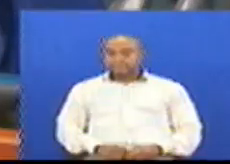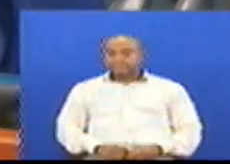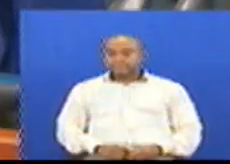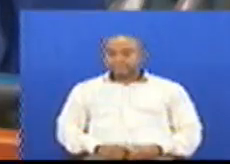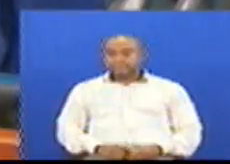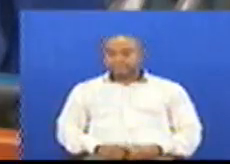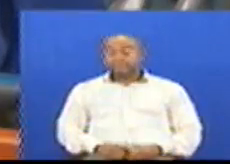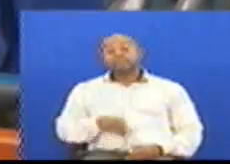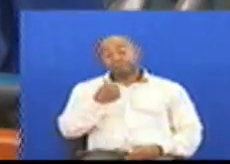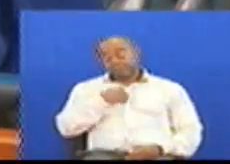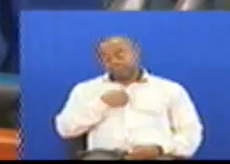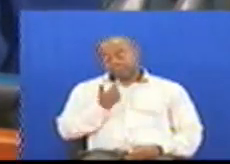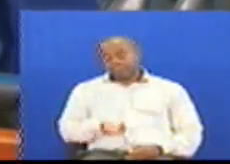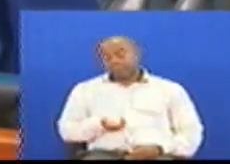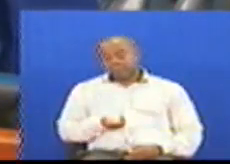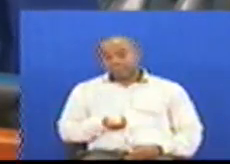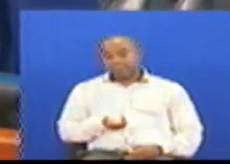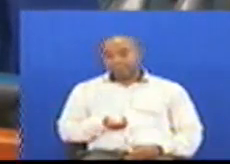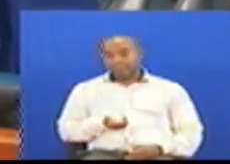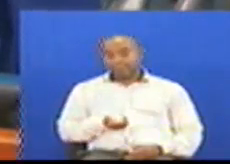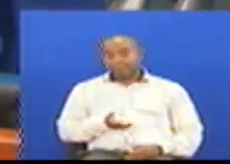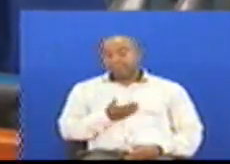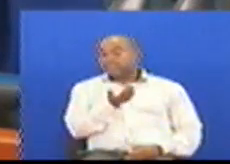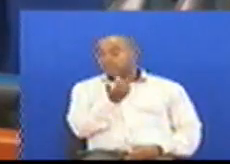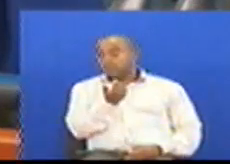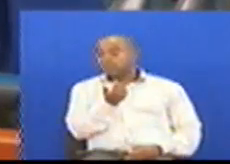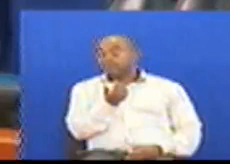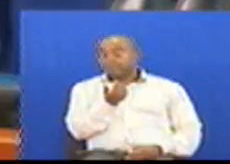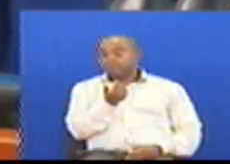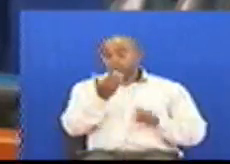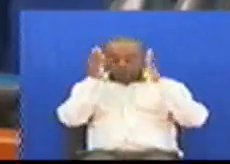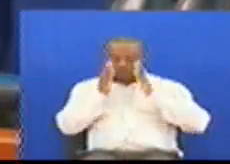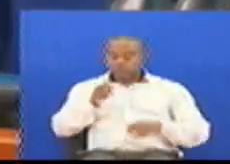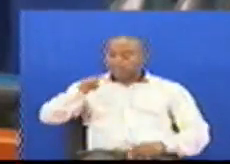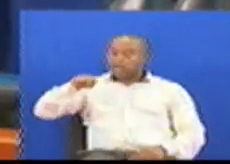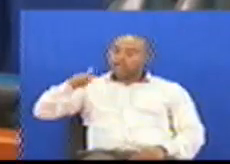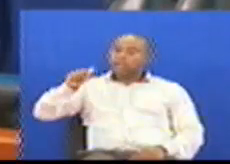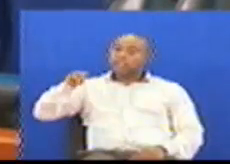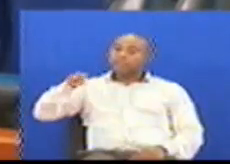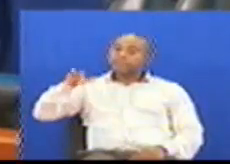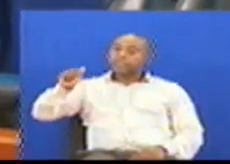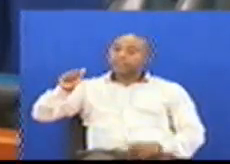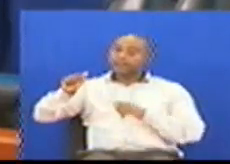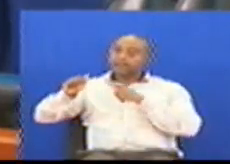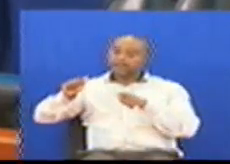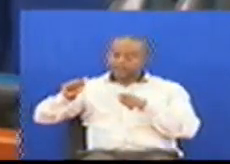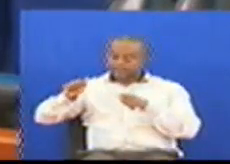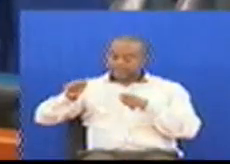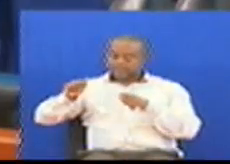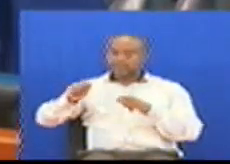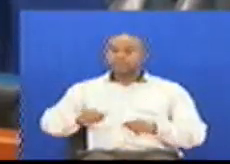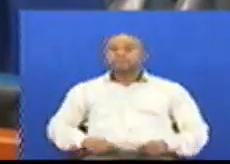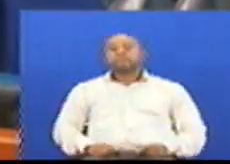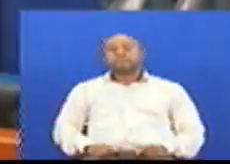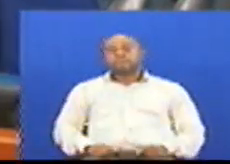Nilikuwa nimemwita Mheshimiwa Juma Selemani Nkamia, atafuatiwa na Mheshimiwa Josephine Johnson